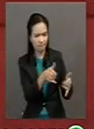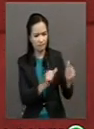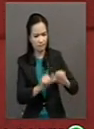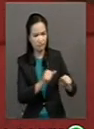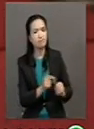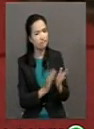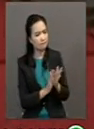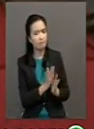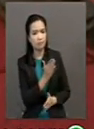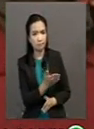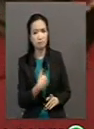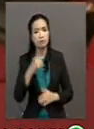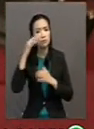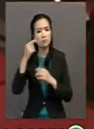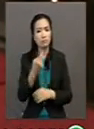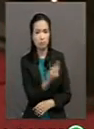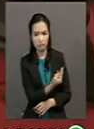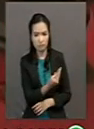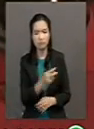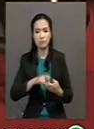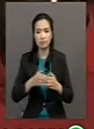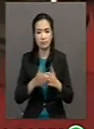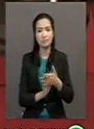แสดงที่เธอชื่นชมและหวังว่าพวกเขาจะผ่านพ้นเรื่องนี้ไปได้